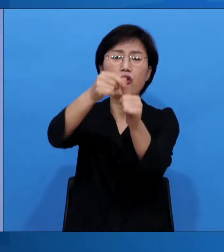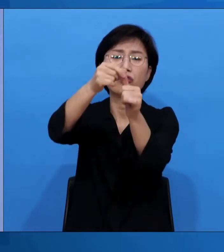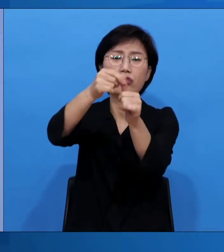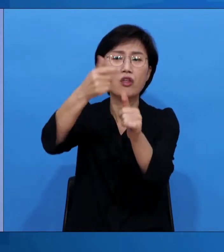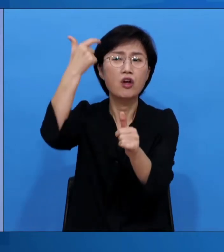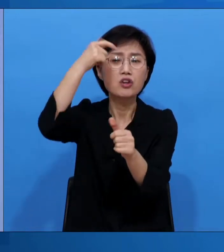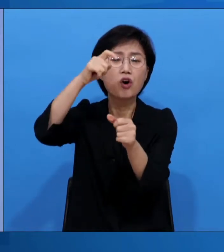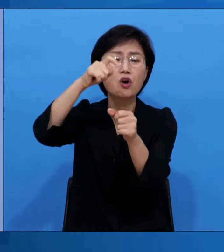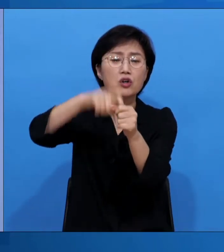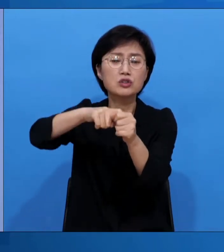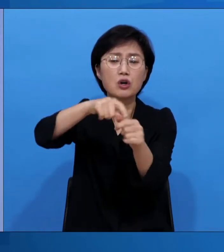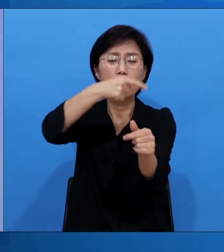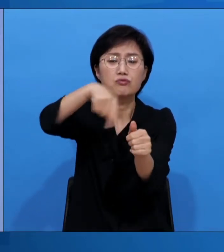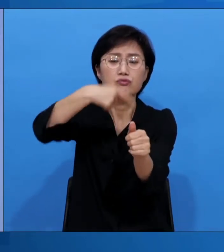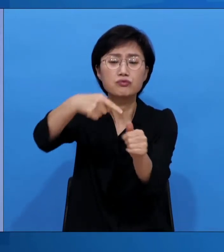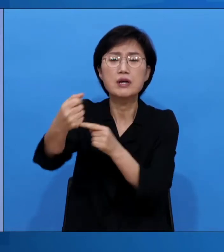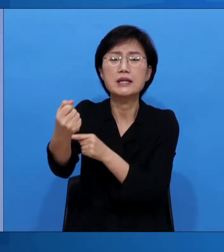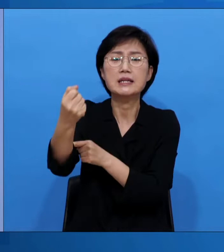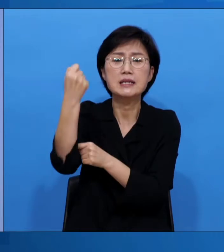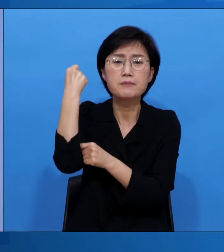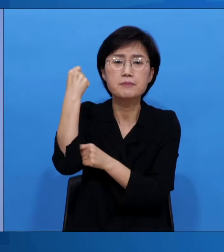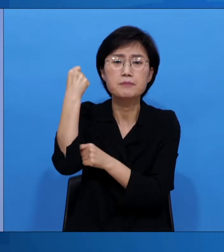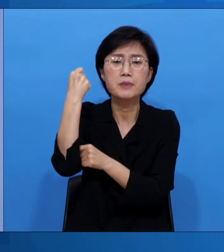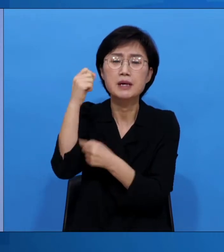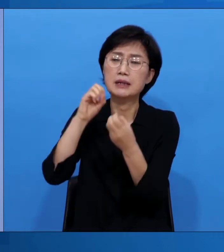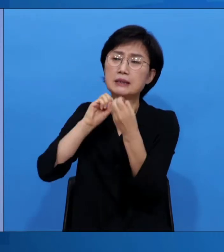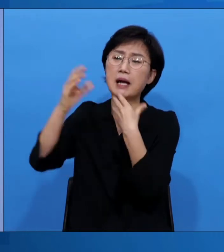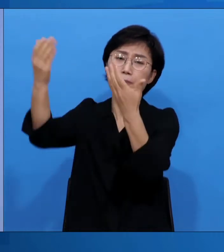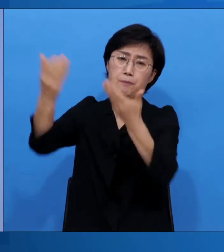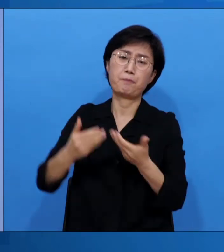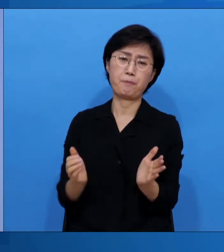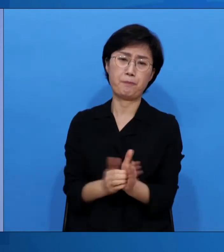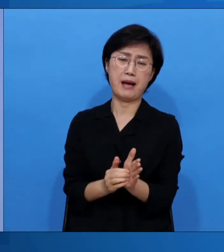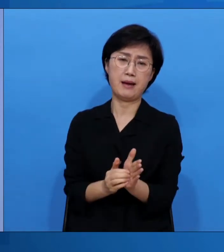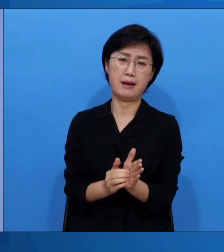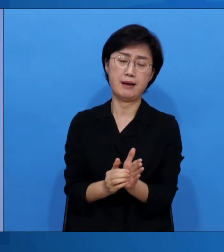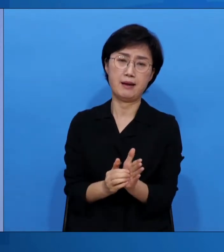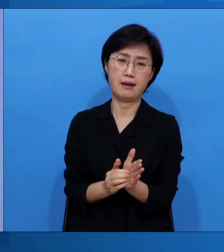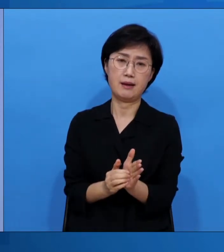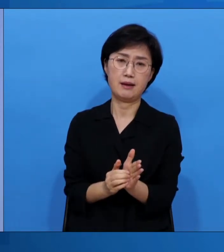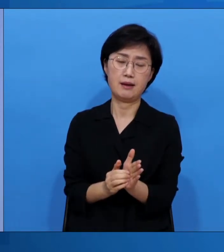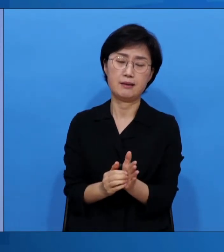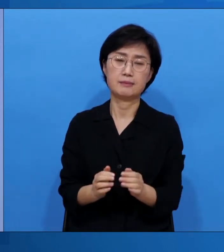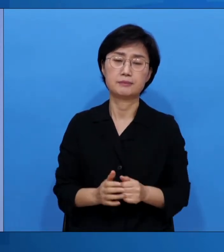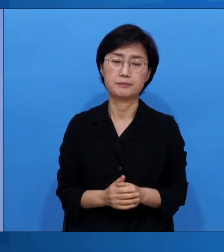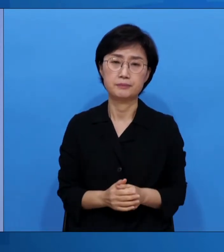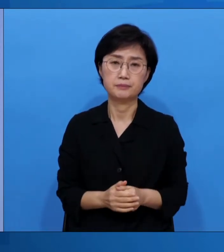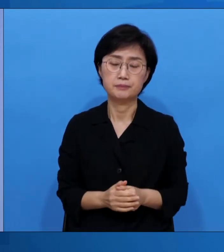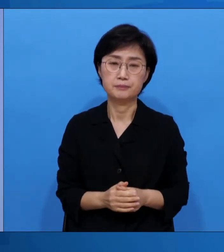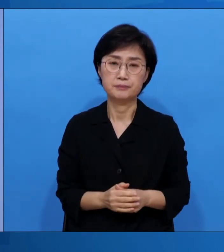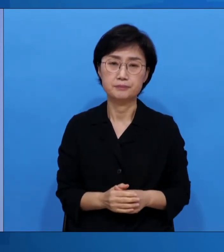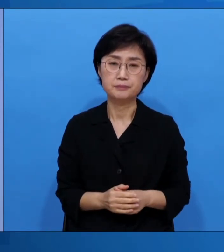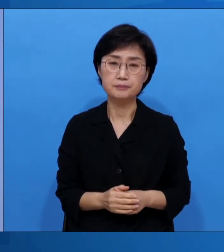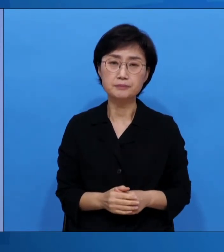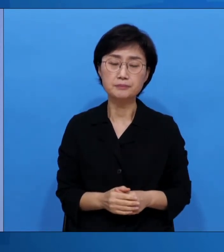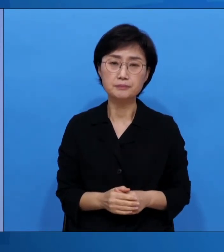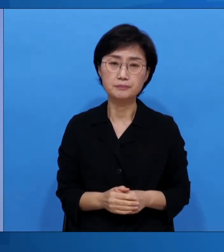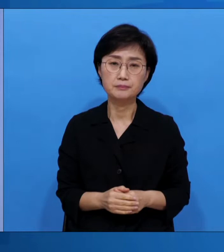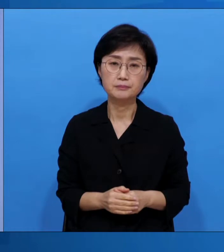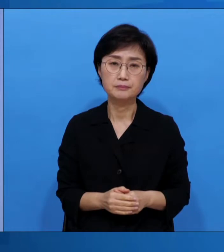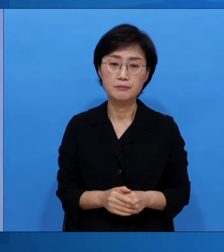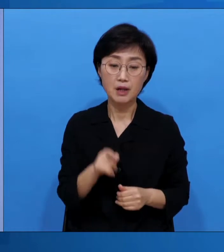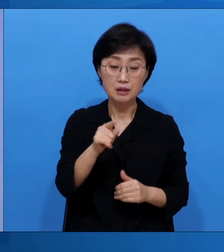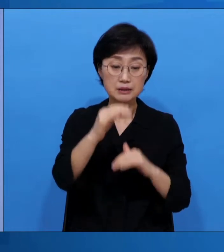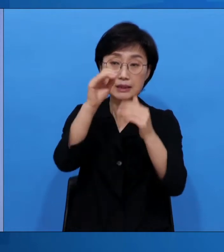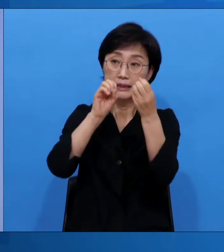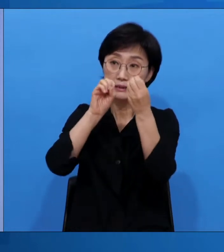the content that our evangelists must hold on to. They had the answer to save the spiritual realm or the world of the 237 nations. 이걸